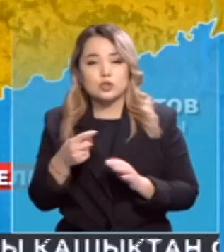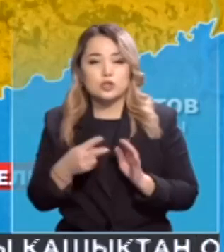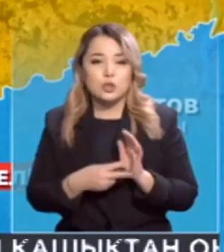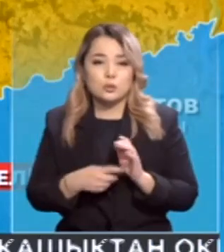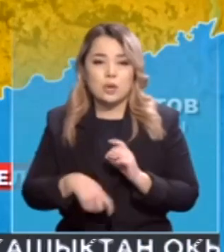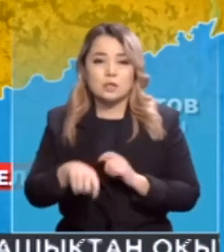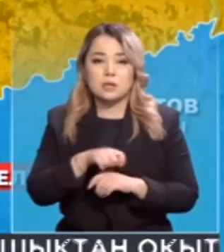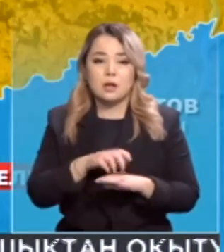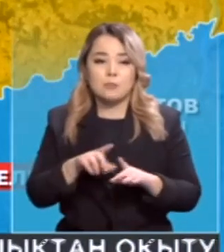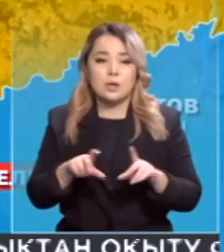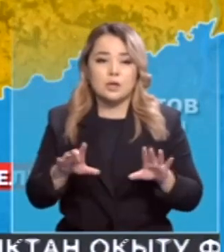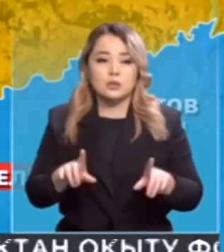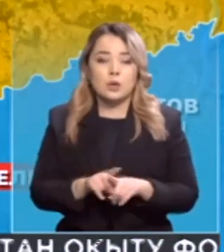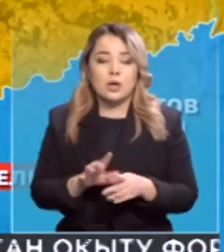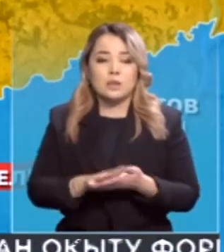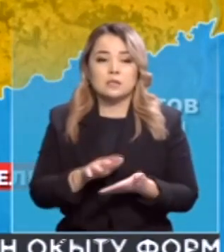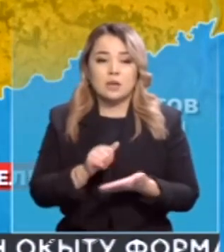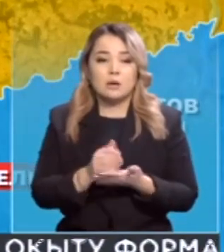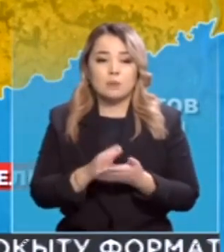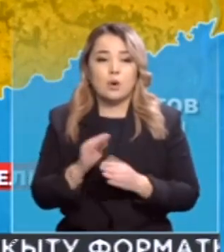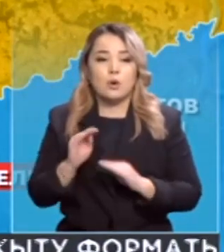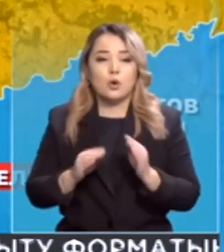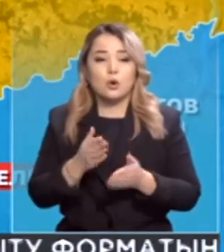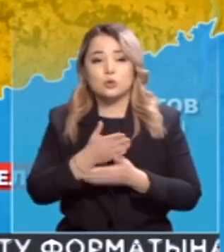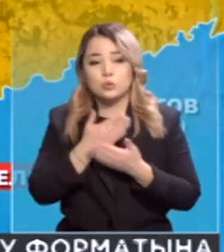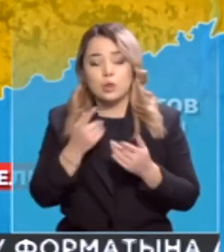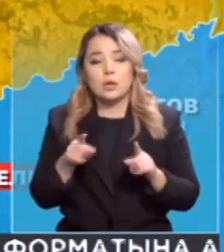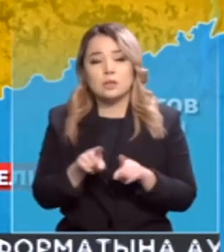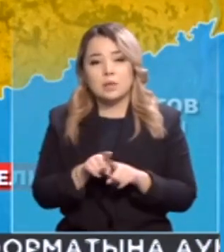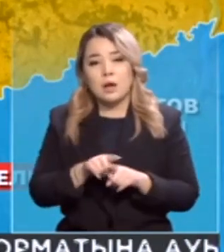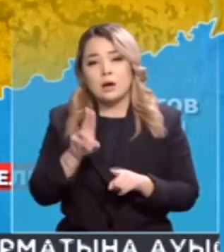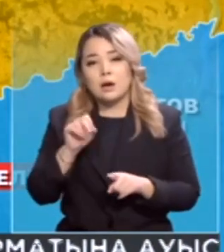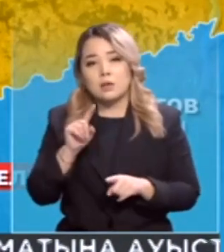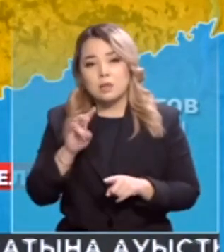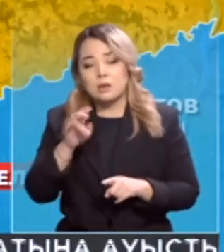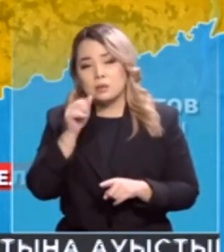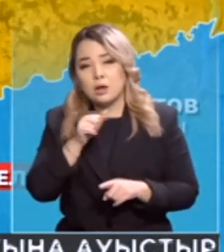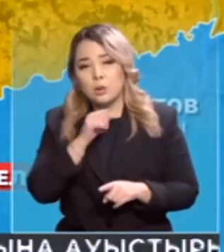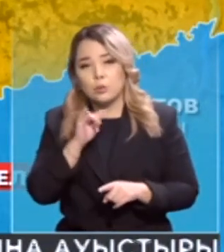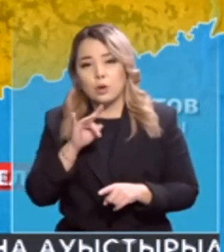шақырым жердегі нысандарды қирататын құрал да жоқ. Дегенмен қазан айында